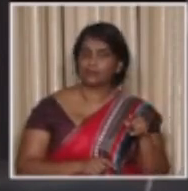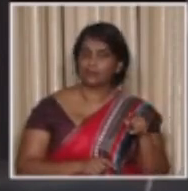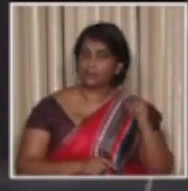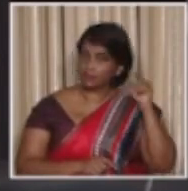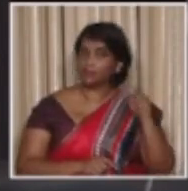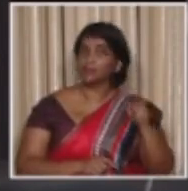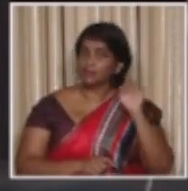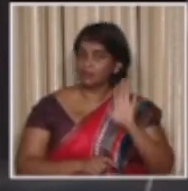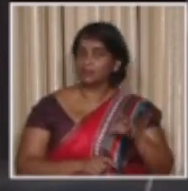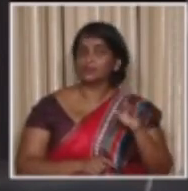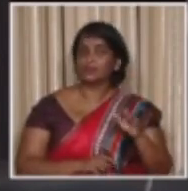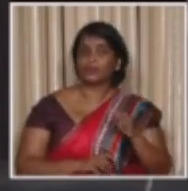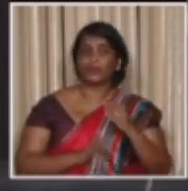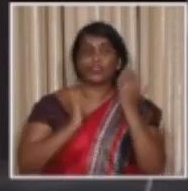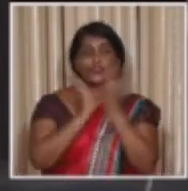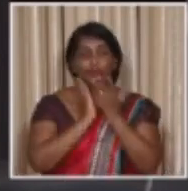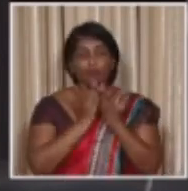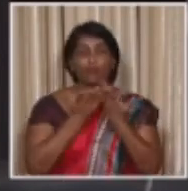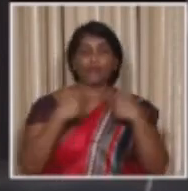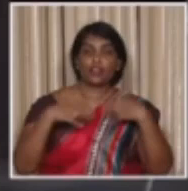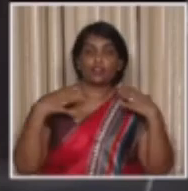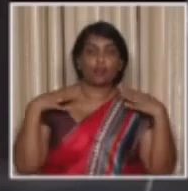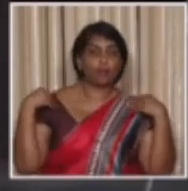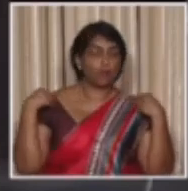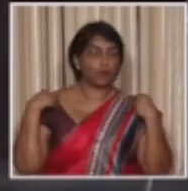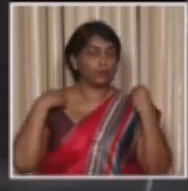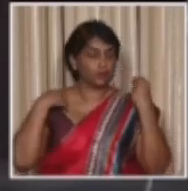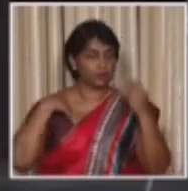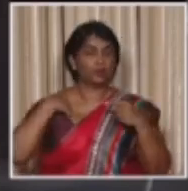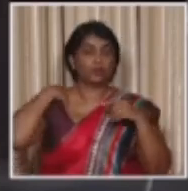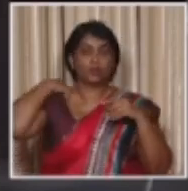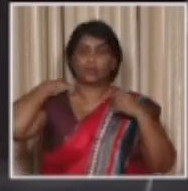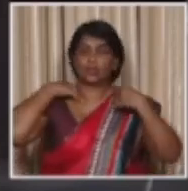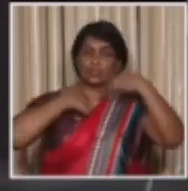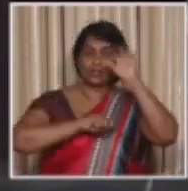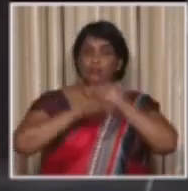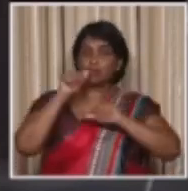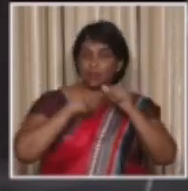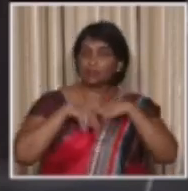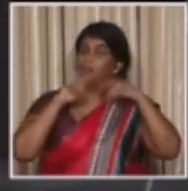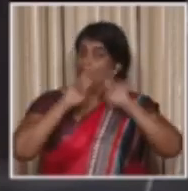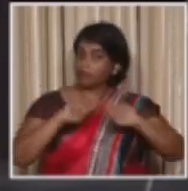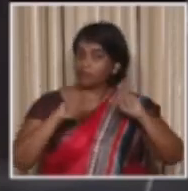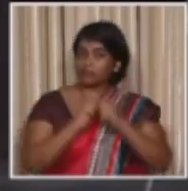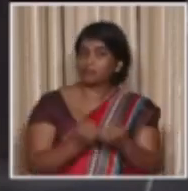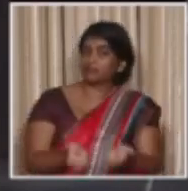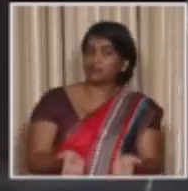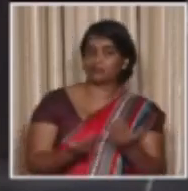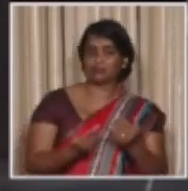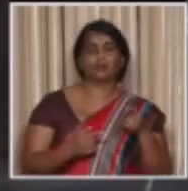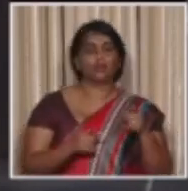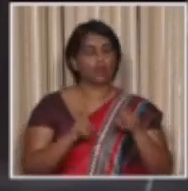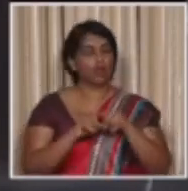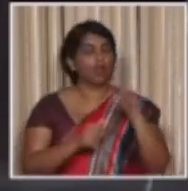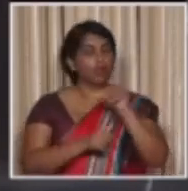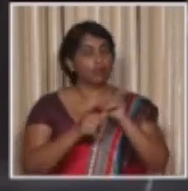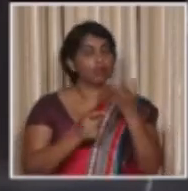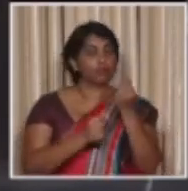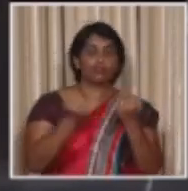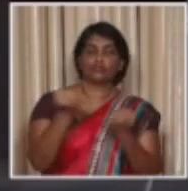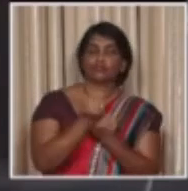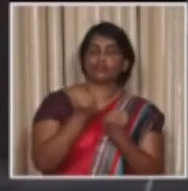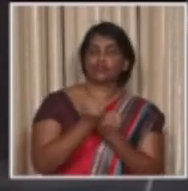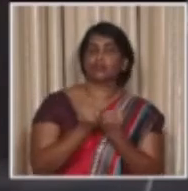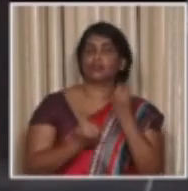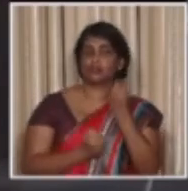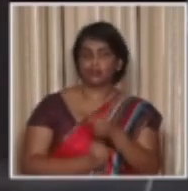මේක තියෙනවා ශිෂ්‍යත්වා වෙනත් පහසුකම් සැපීම වගින් ආයුර්වේදයේ හැදෑරීම පරිශීලනය කිරීම දිරිමත් කිරීම එවැනි ආයතන සඳහා මූල්‍යාධාර